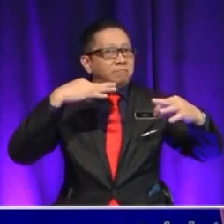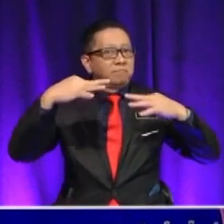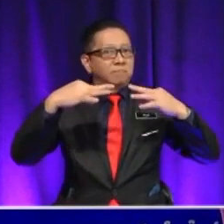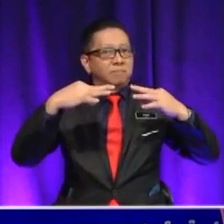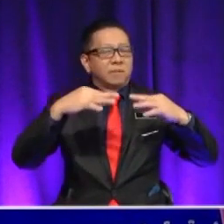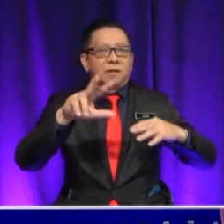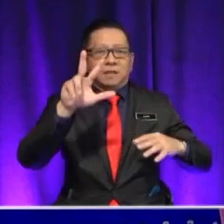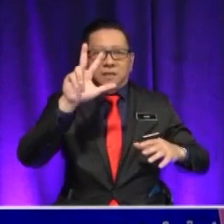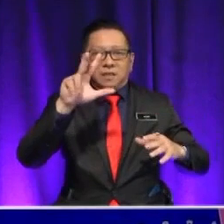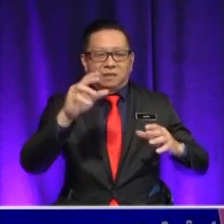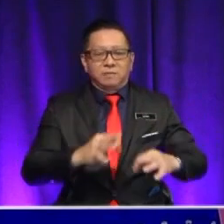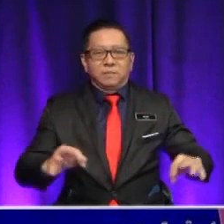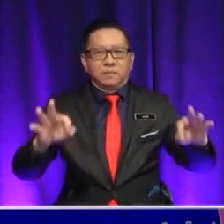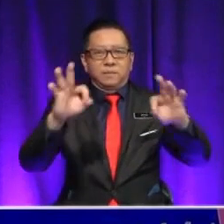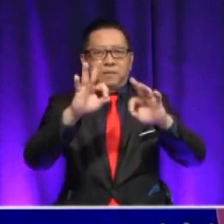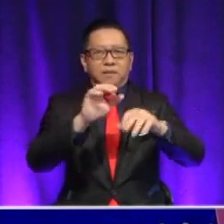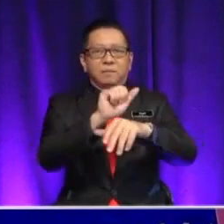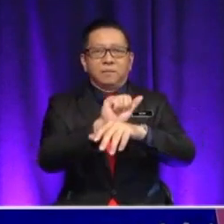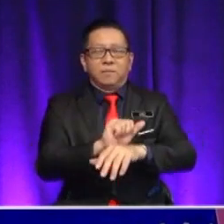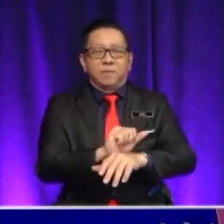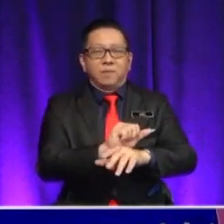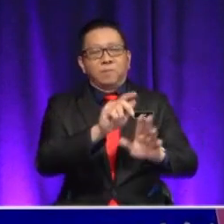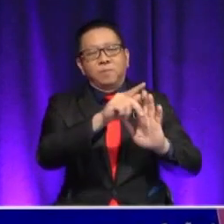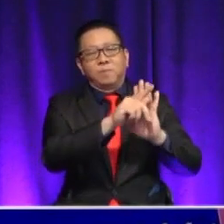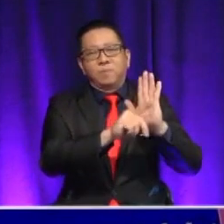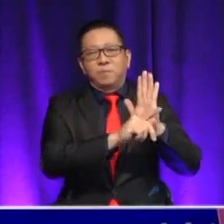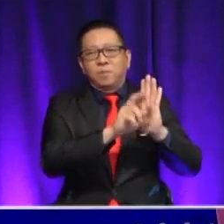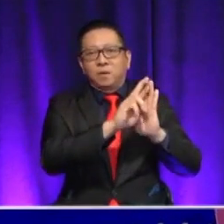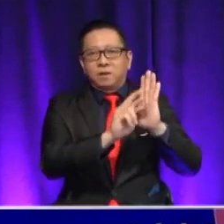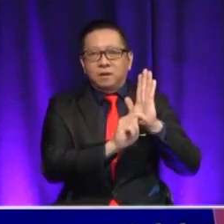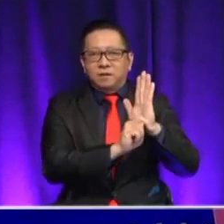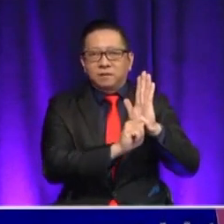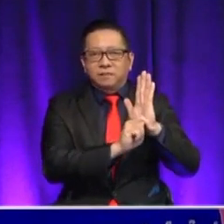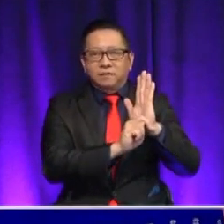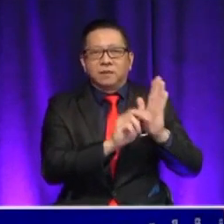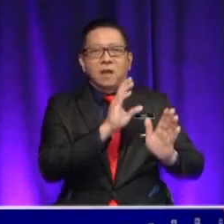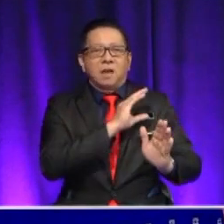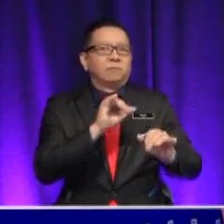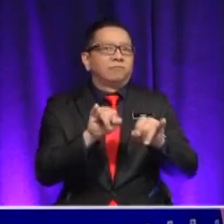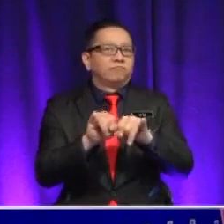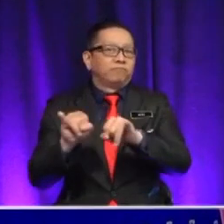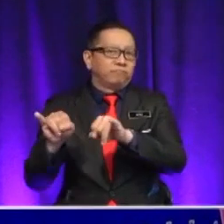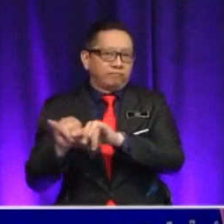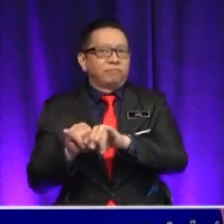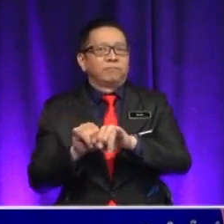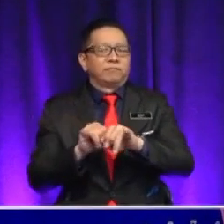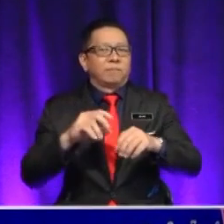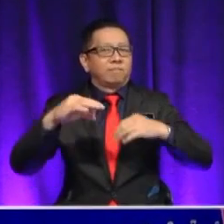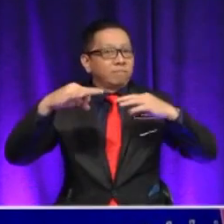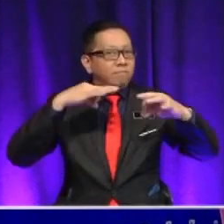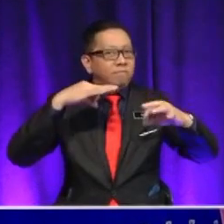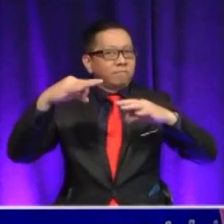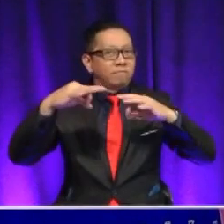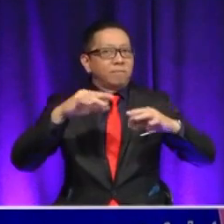sekurang-kurangnya 3 kepentingan mengamalkan prinsip rukun negara dan juga kita akan menjelaskan